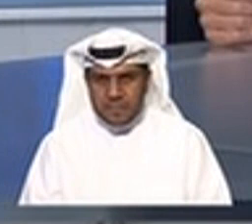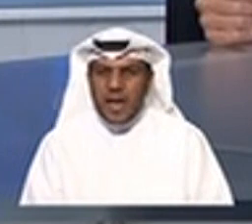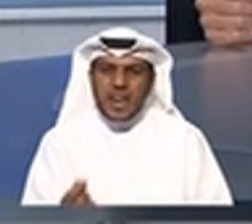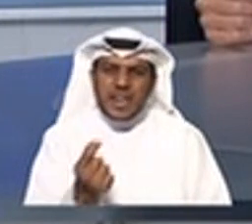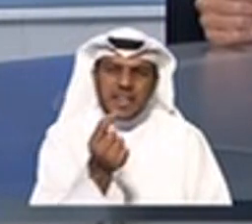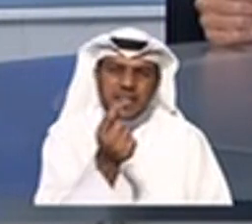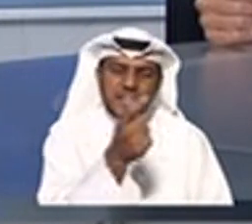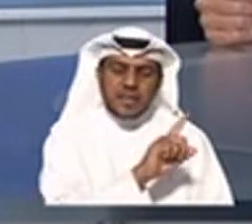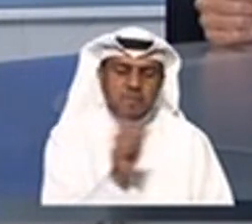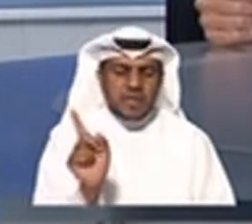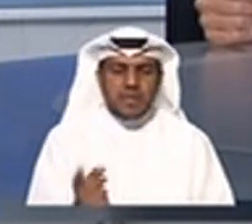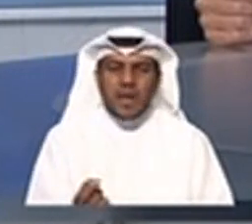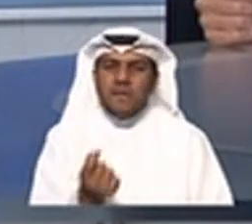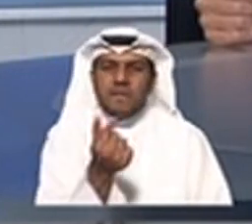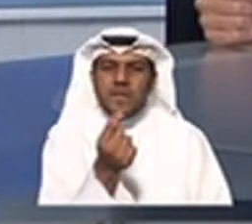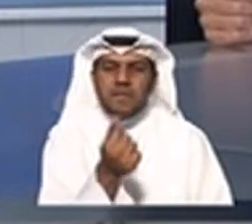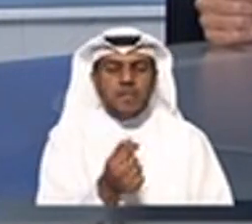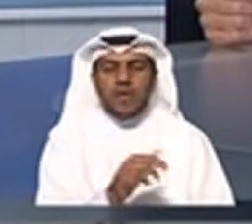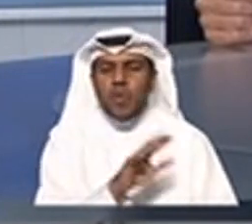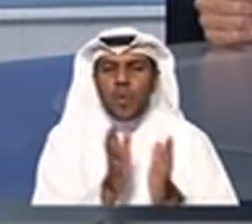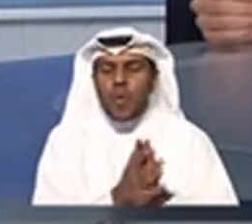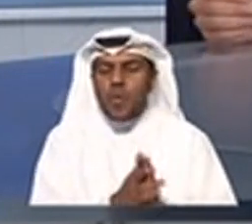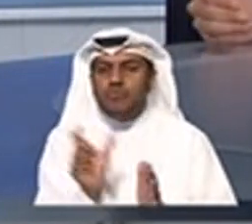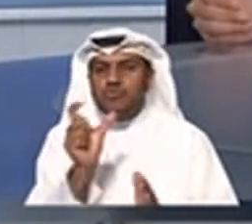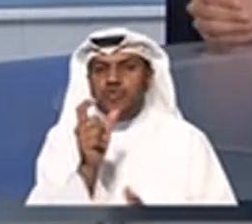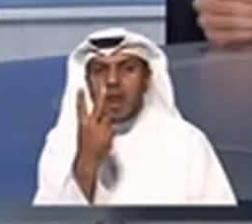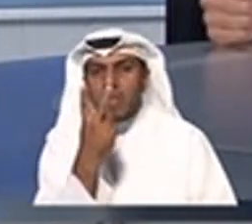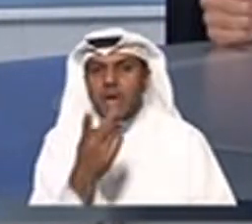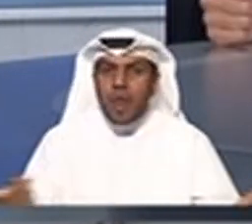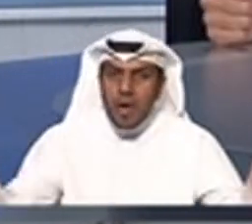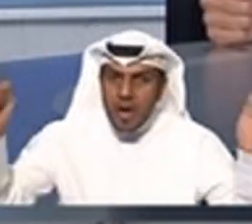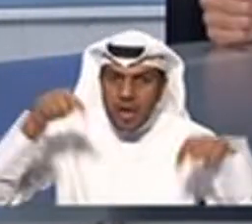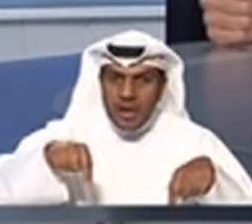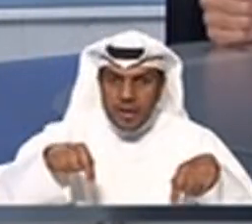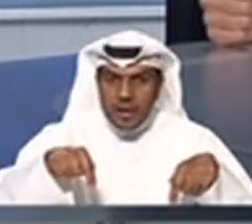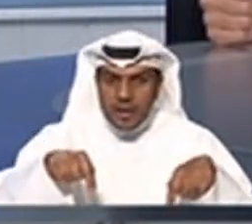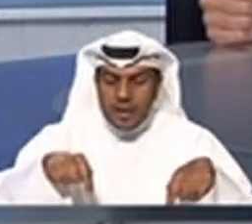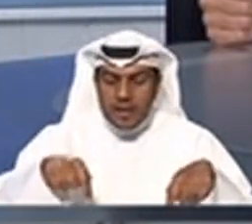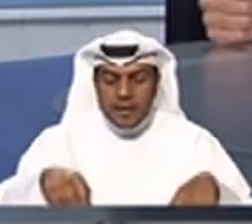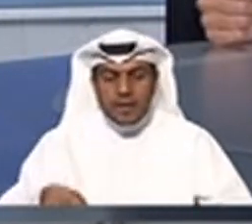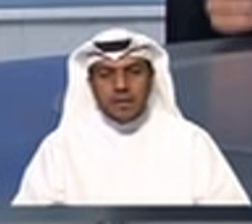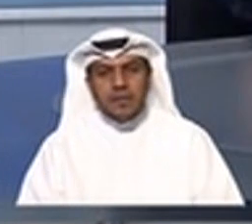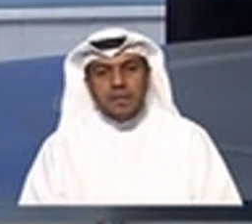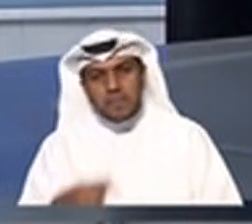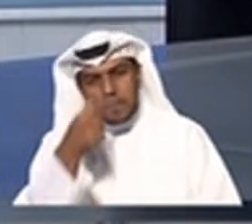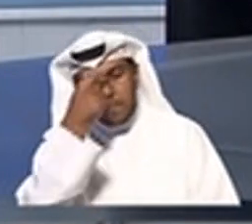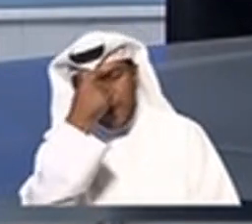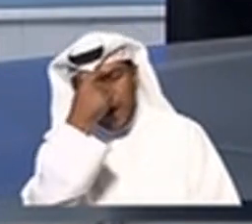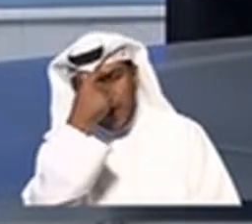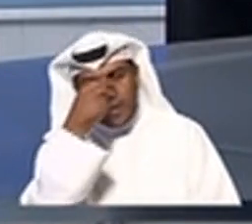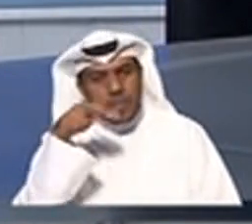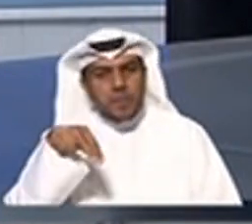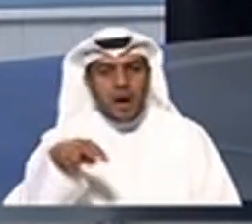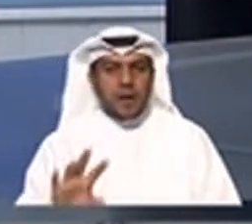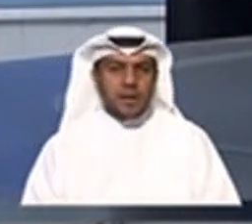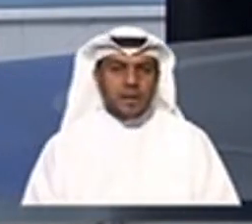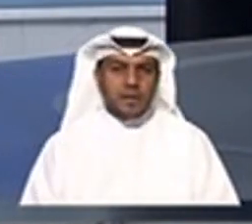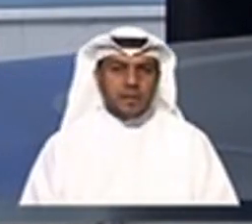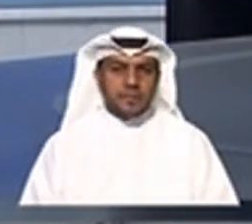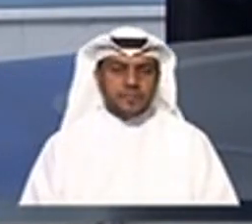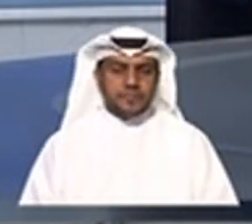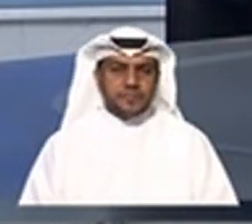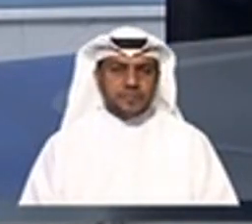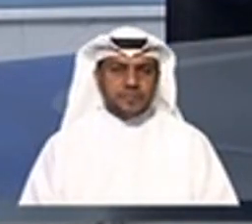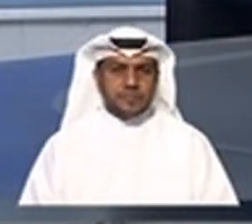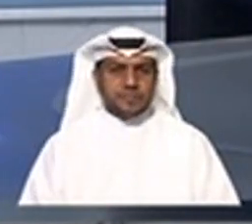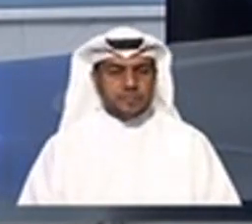منخفضة، مؤكدين في الوقت ذاته أن هذا لا يعني أنهم محصنين تماما من الإصابة والمضاعفات جراء الفيروس.